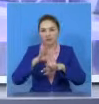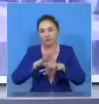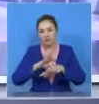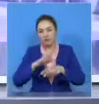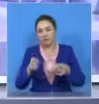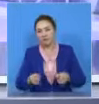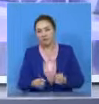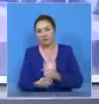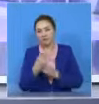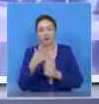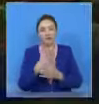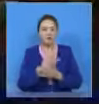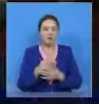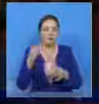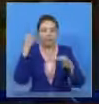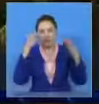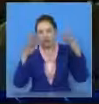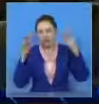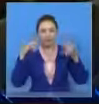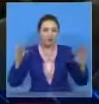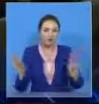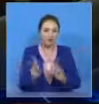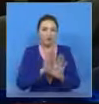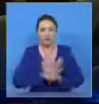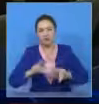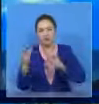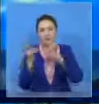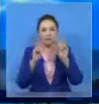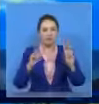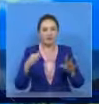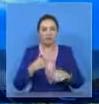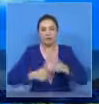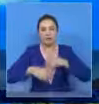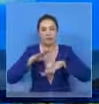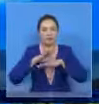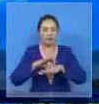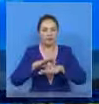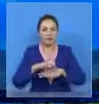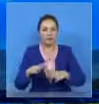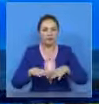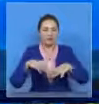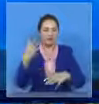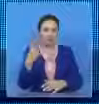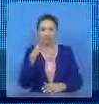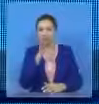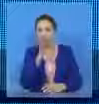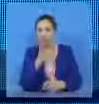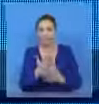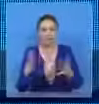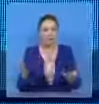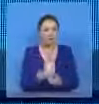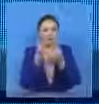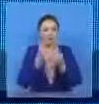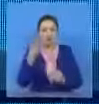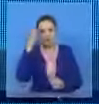подростки увлечены искусством они поет и танцует под музыку конкурс проводится уже на протяжении четырех лет для поддержки одаренных